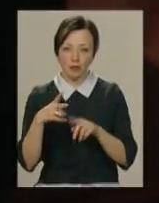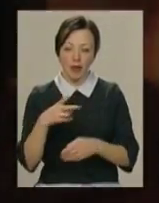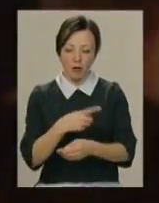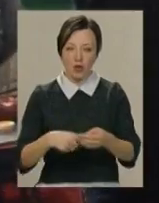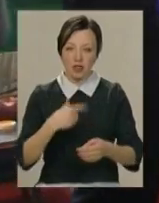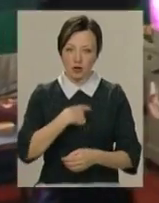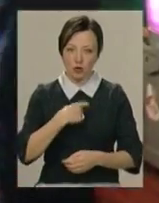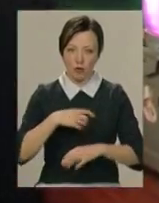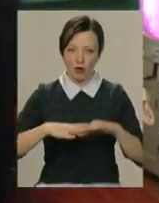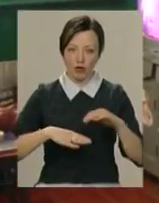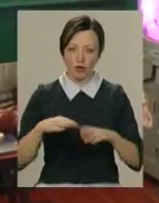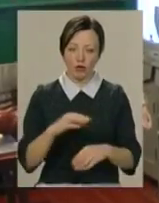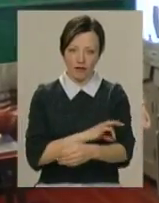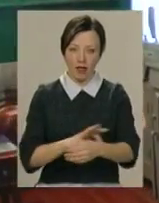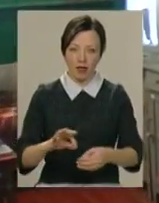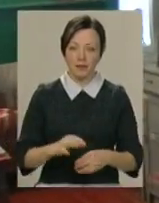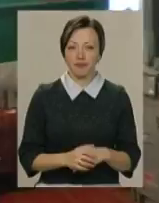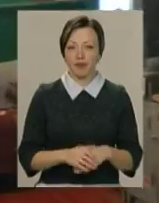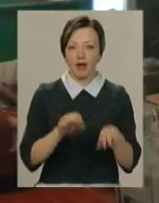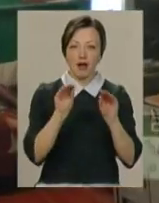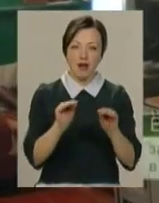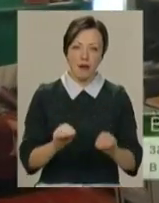руках. Рапорта, уніження,